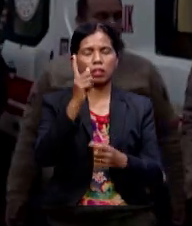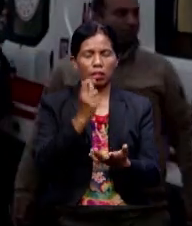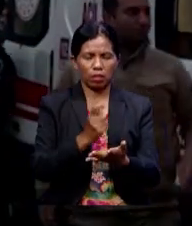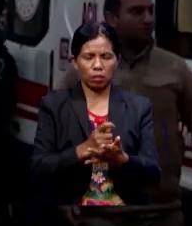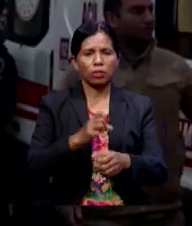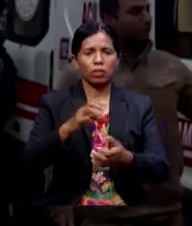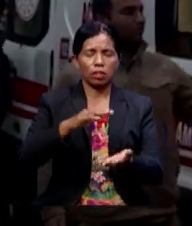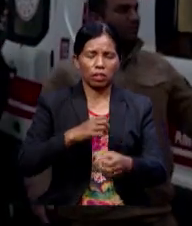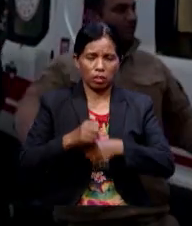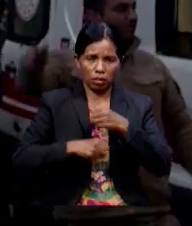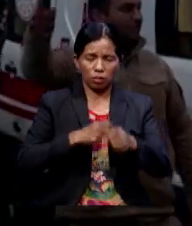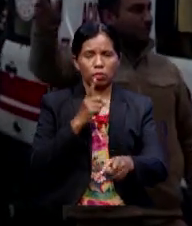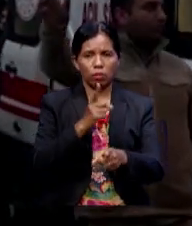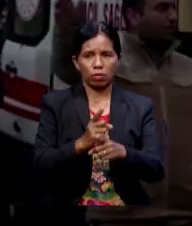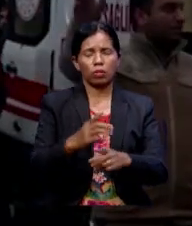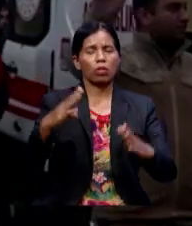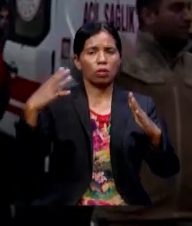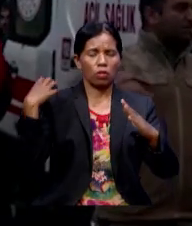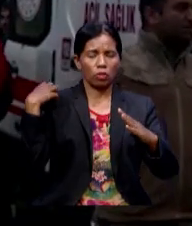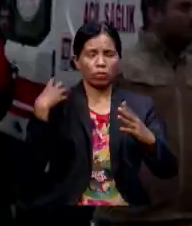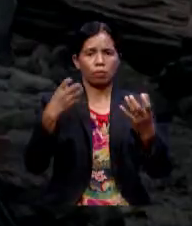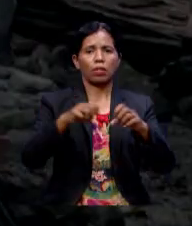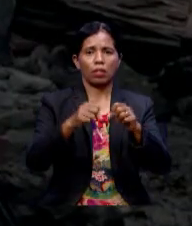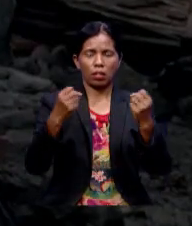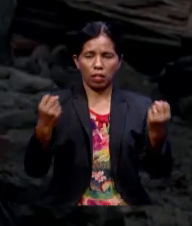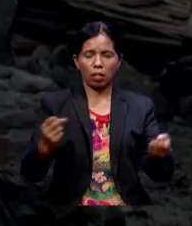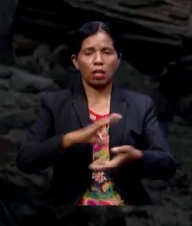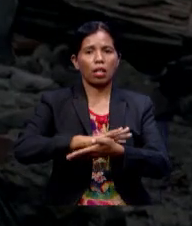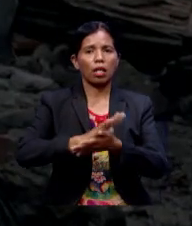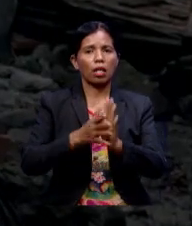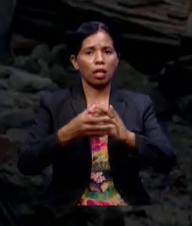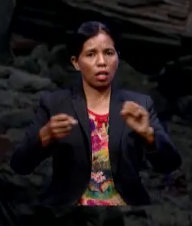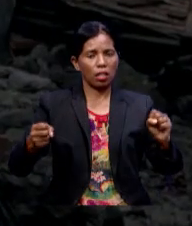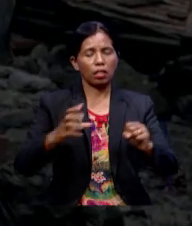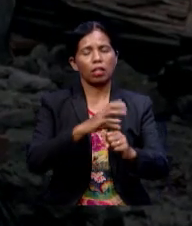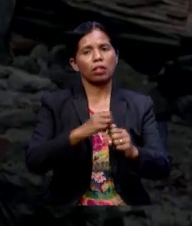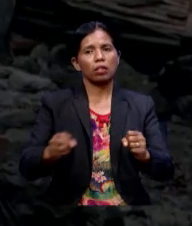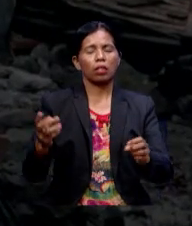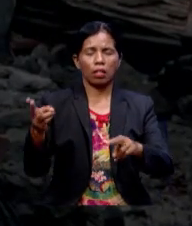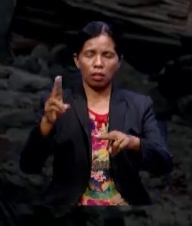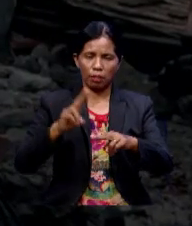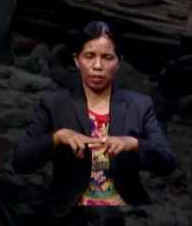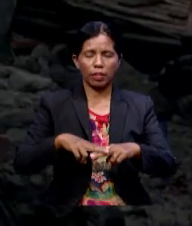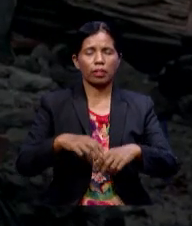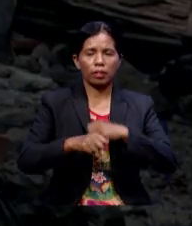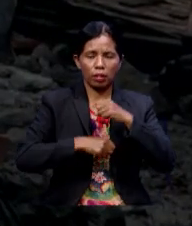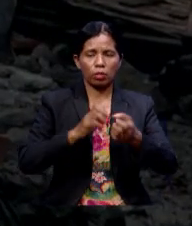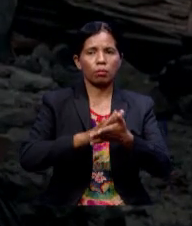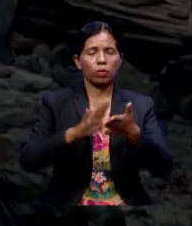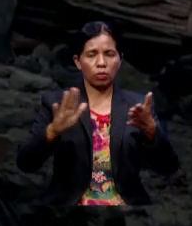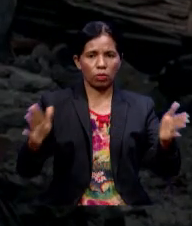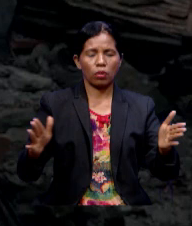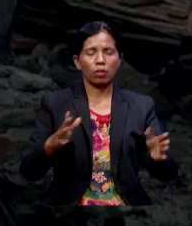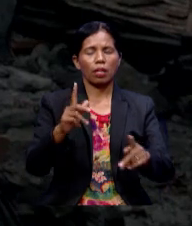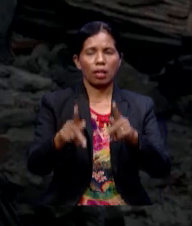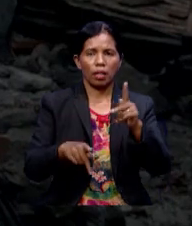Husi acontecimento ne edifício barak hetan estragos iha cidade Turkiya no aumenta terus bot liu ba ema Siria milhão ba